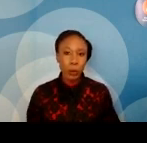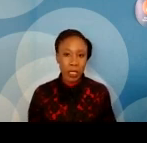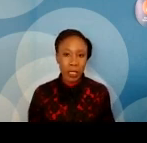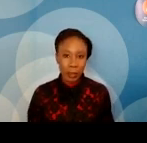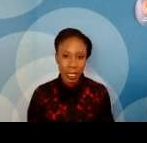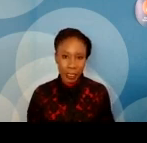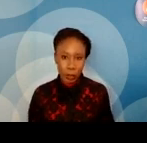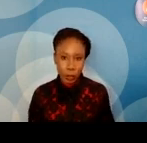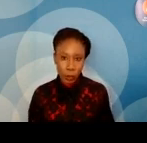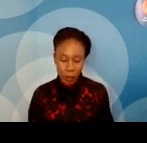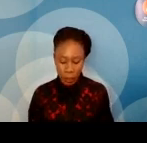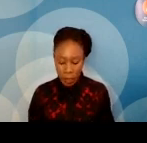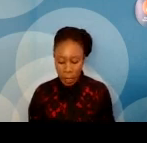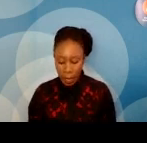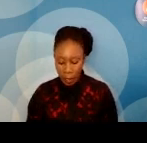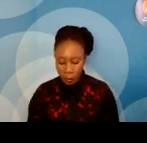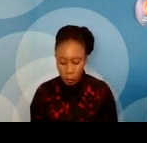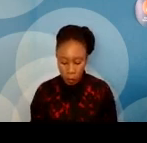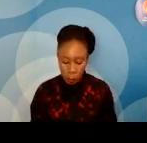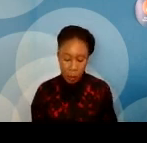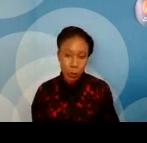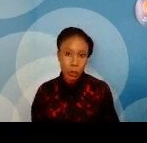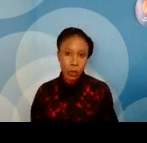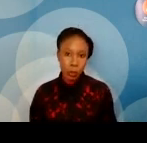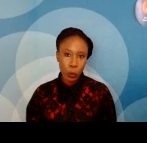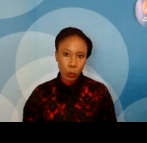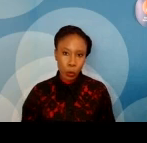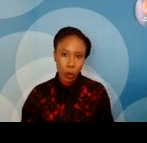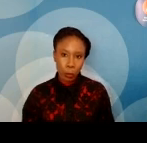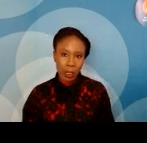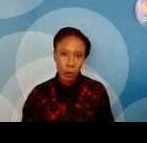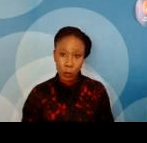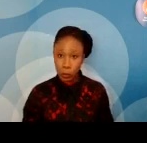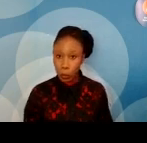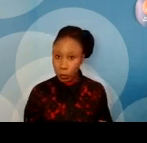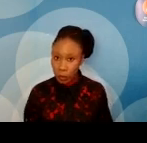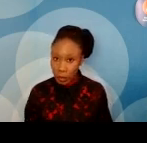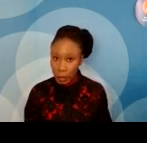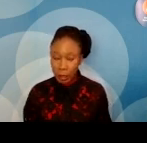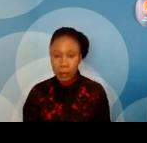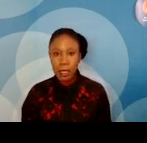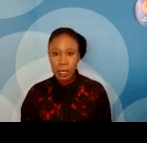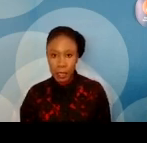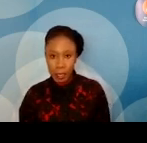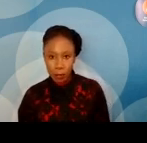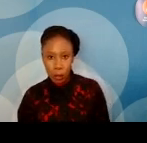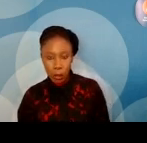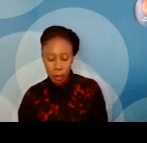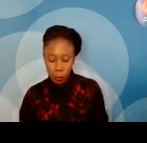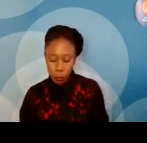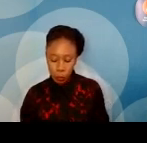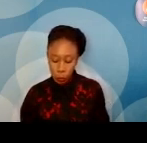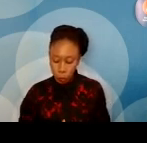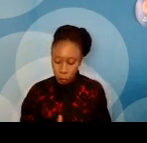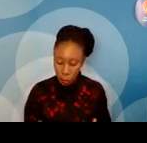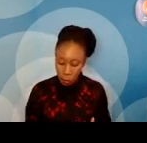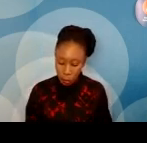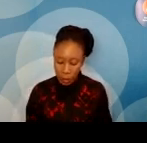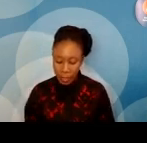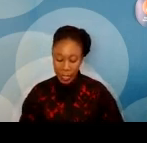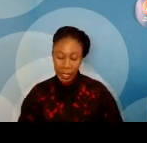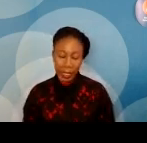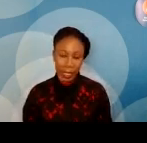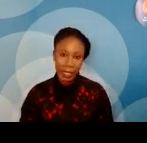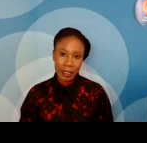av de sju diskrimineringsgrunderna. Alltså att man bryter mot normen utifrån vithet. Det kan vara utifrån